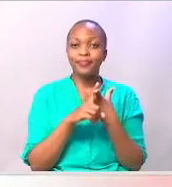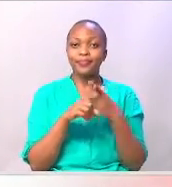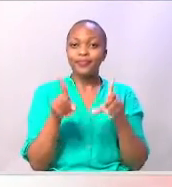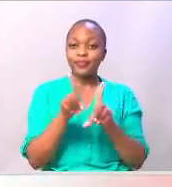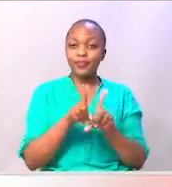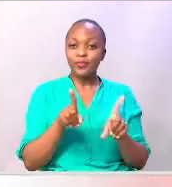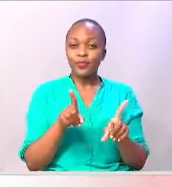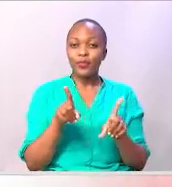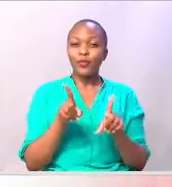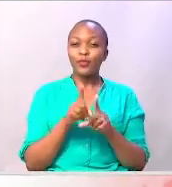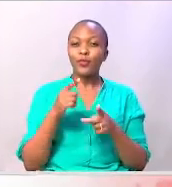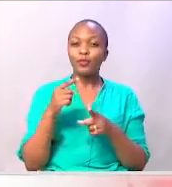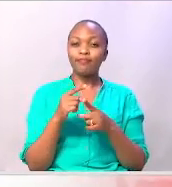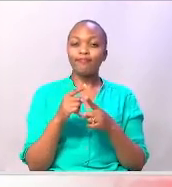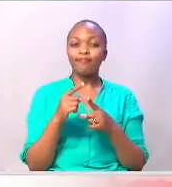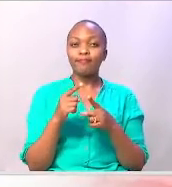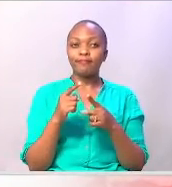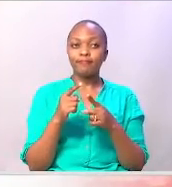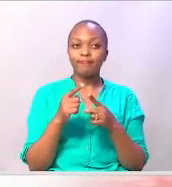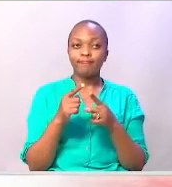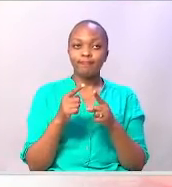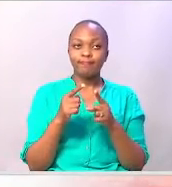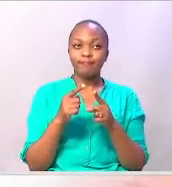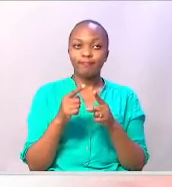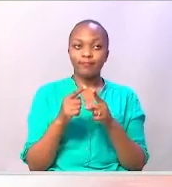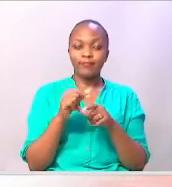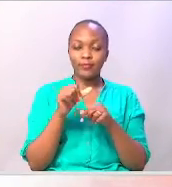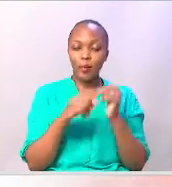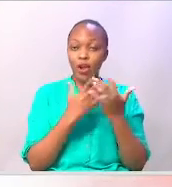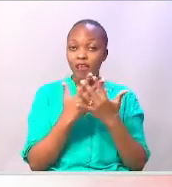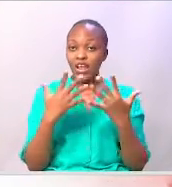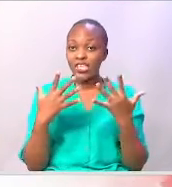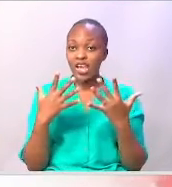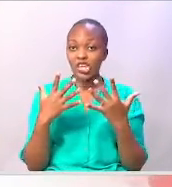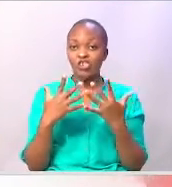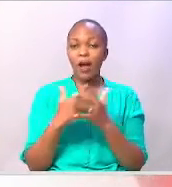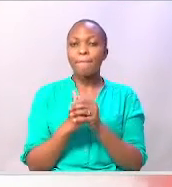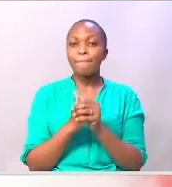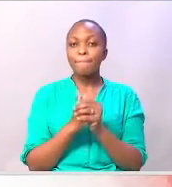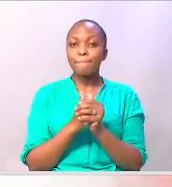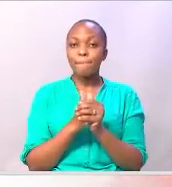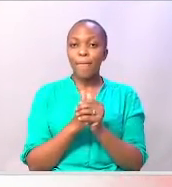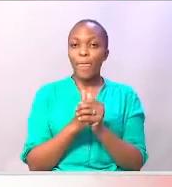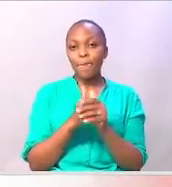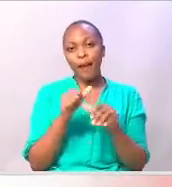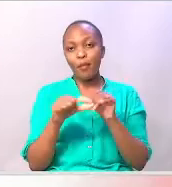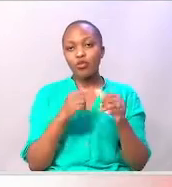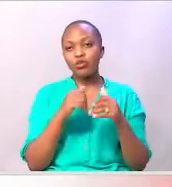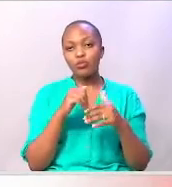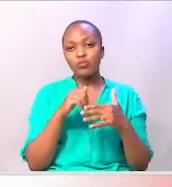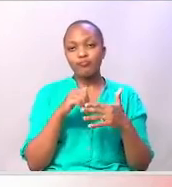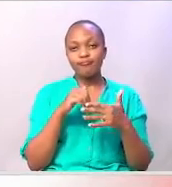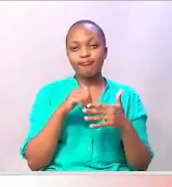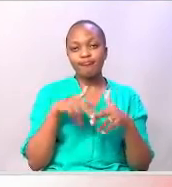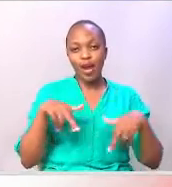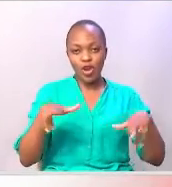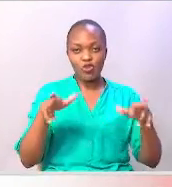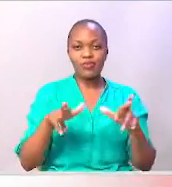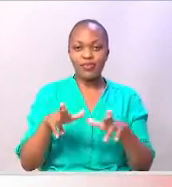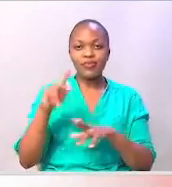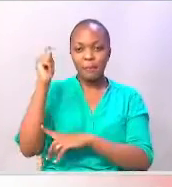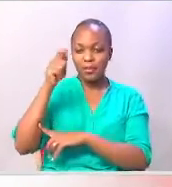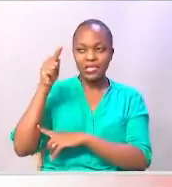tena nataka kuongea hii mambo ya infrastructure hiyo mambo ya roads. Rais wetu amejaribu sana. Sasa